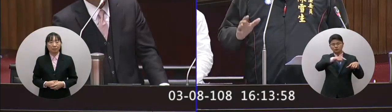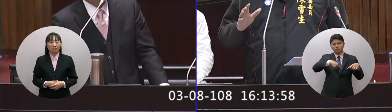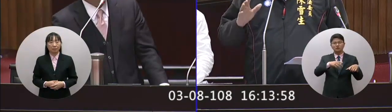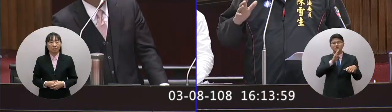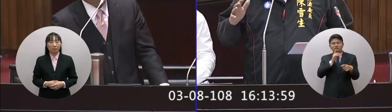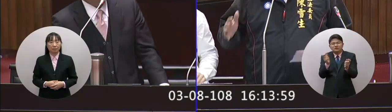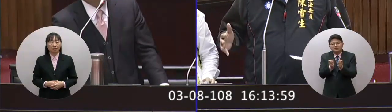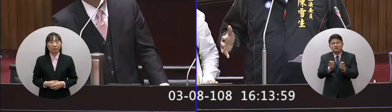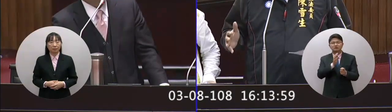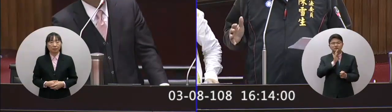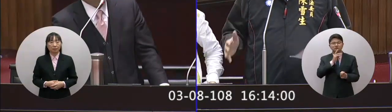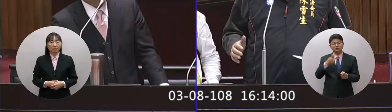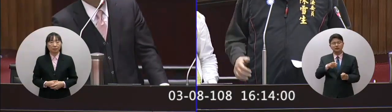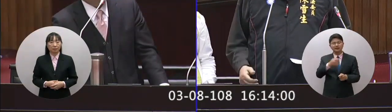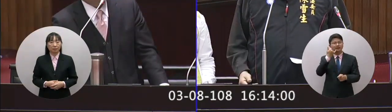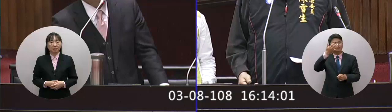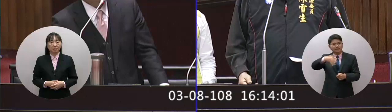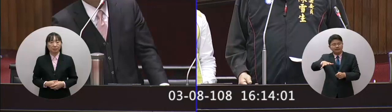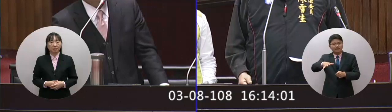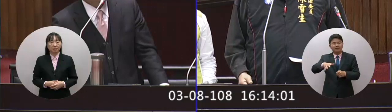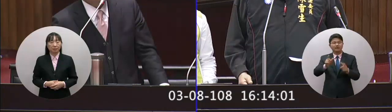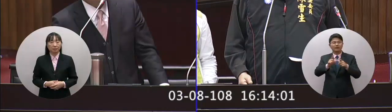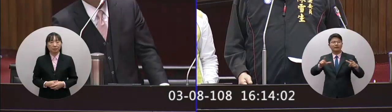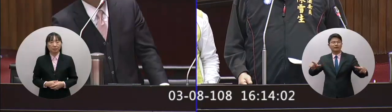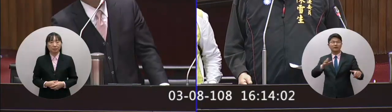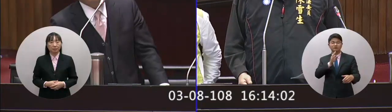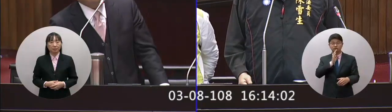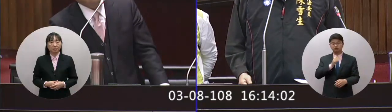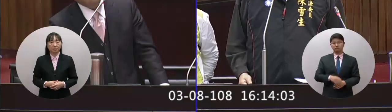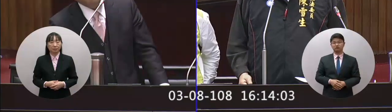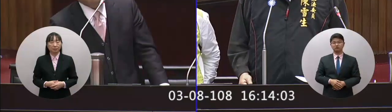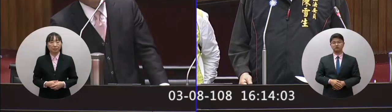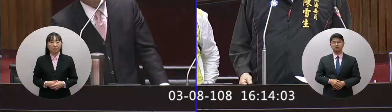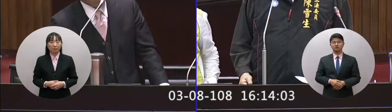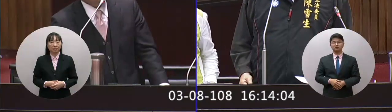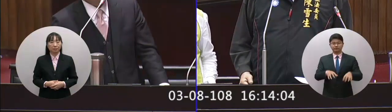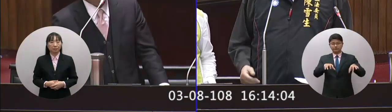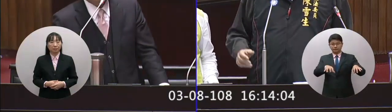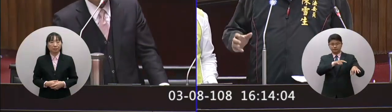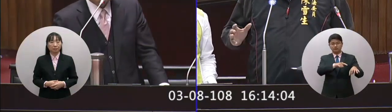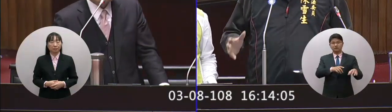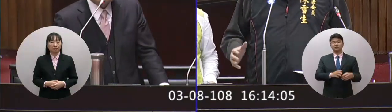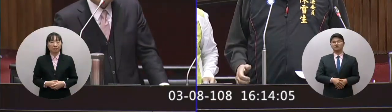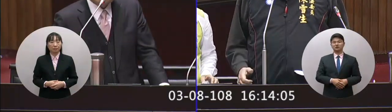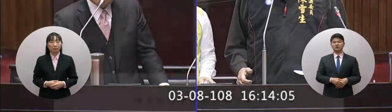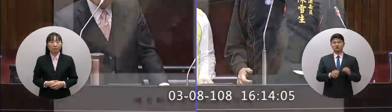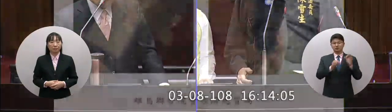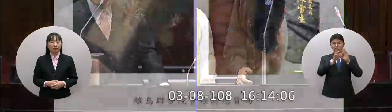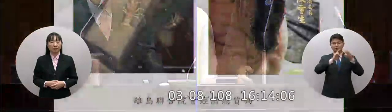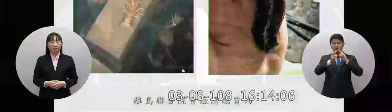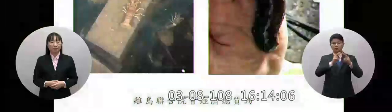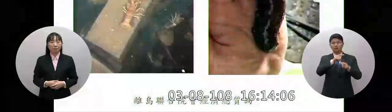尺，但是我们海域啊非常的辽广哈，尤其我们彼岸啊，在光雾那边养了很多的海